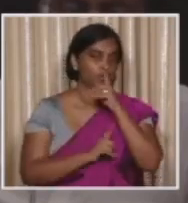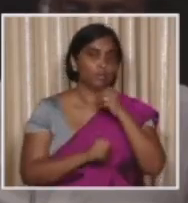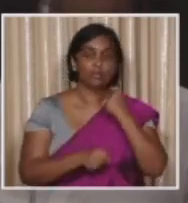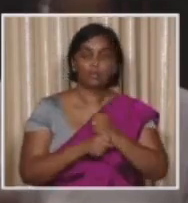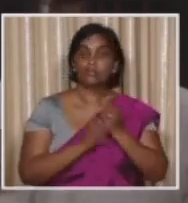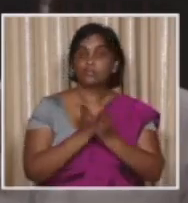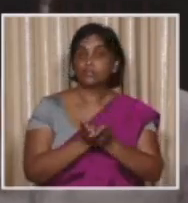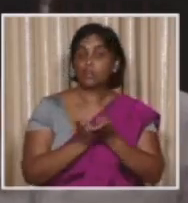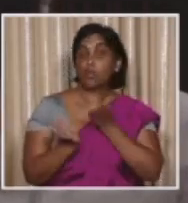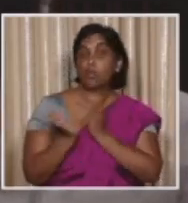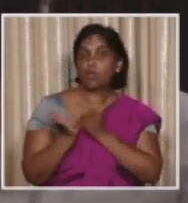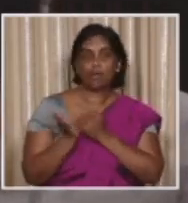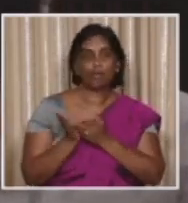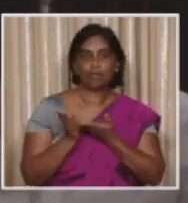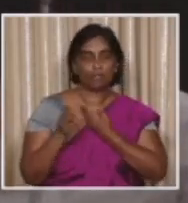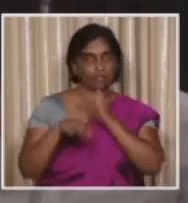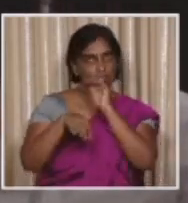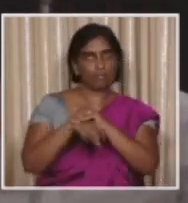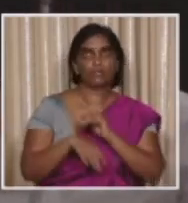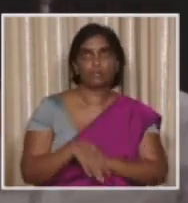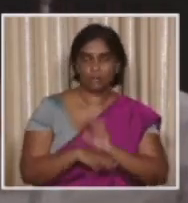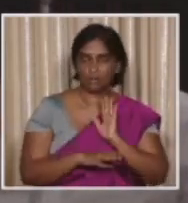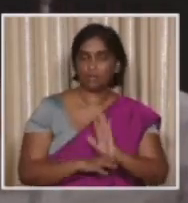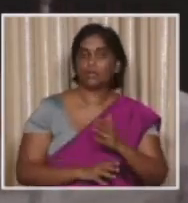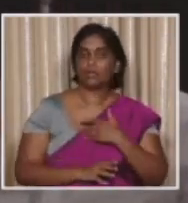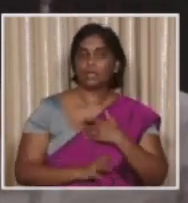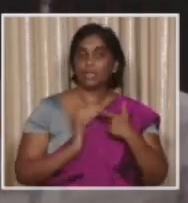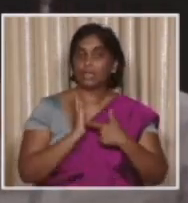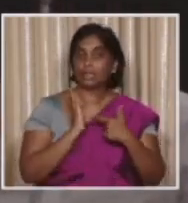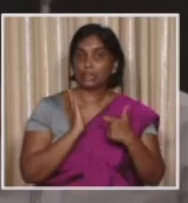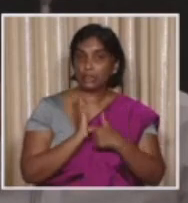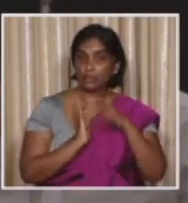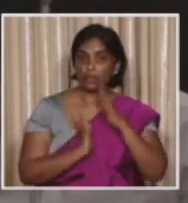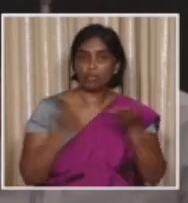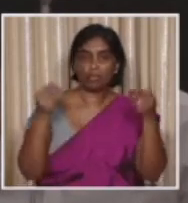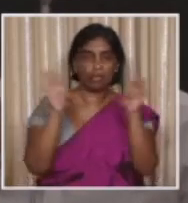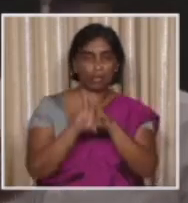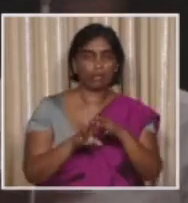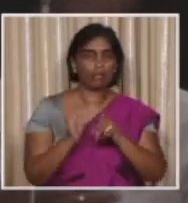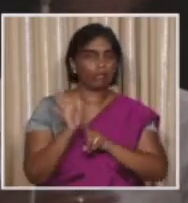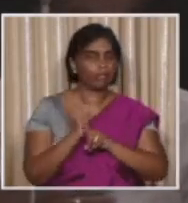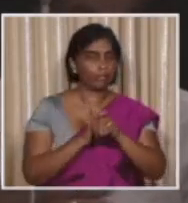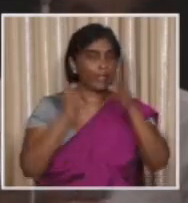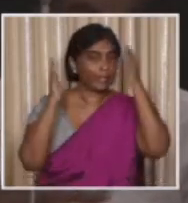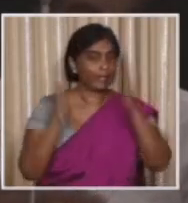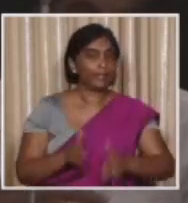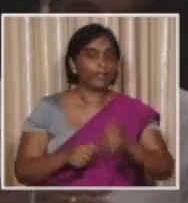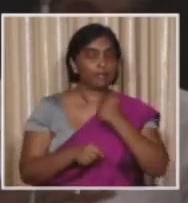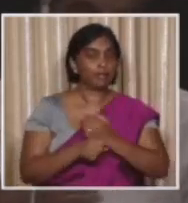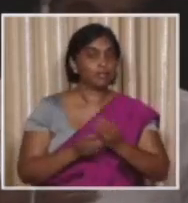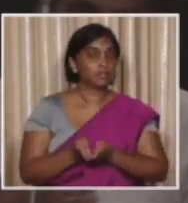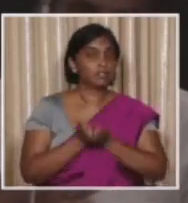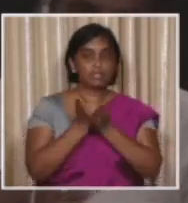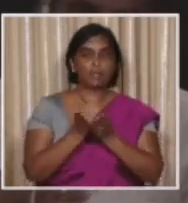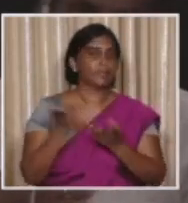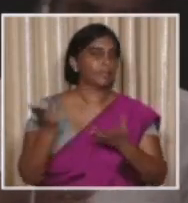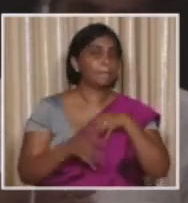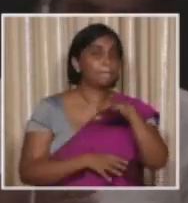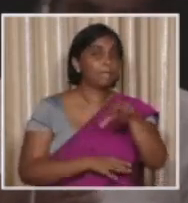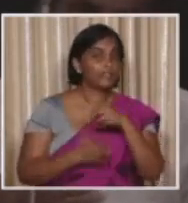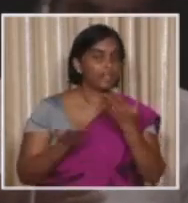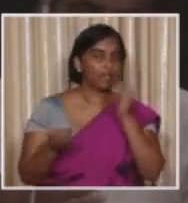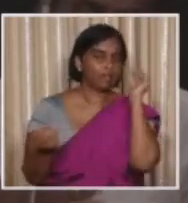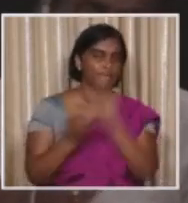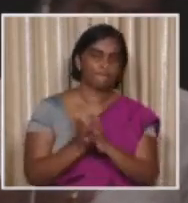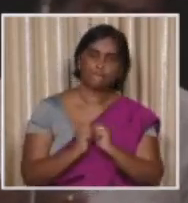රාජ්‍ය සම්පත් මොනවද කියන එක අපි හඳුර ගන්න ඕන. ත්‍රිකුණා මලේ තියෙන වහලා තියෙන දිරච්ච ටැංකි ටික රාජ්‍ය සම්පතක් නම් වෙන්නේ නැහැ පාවිච්චි කරන්නේ